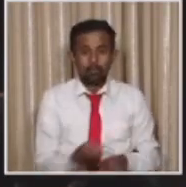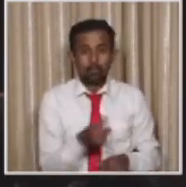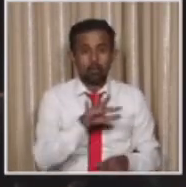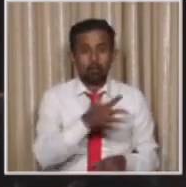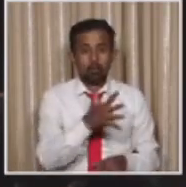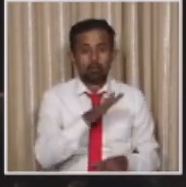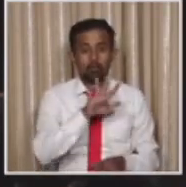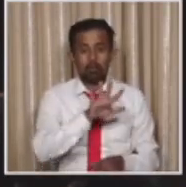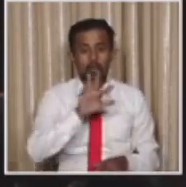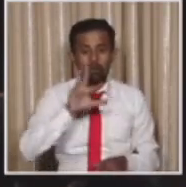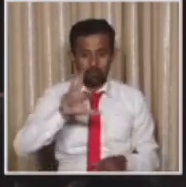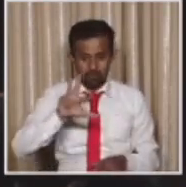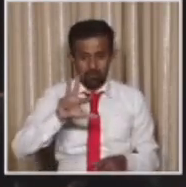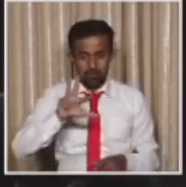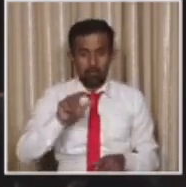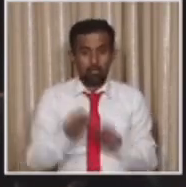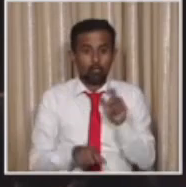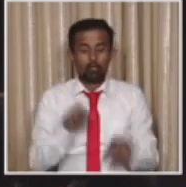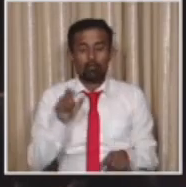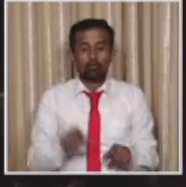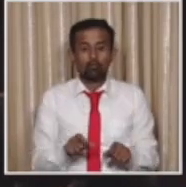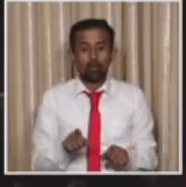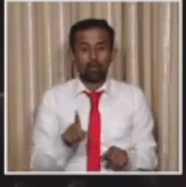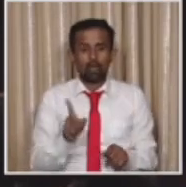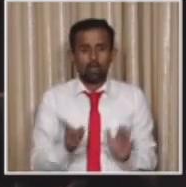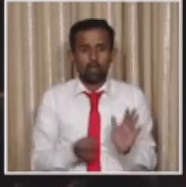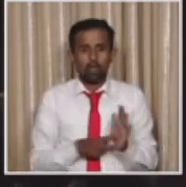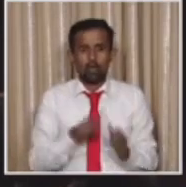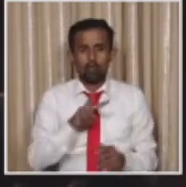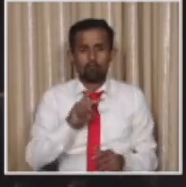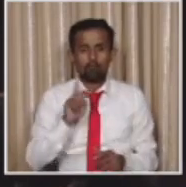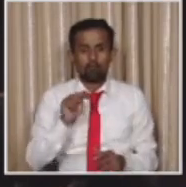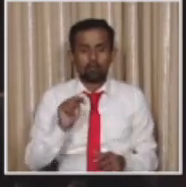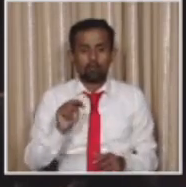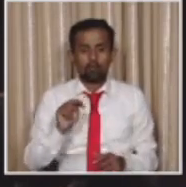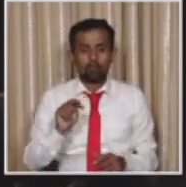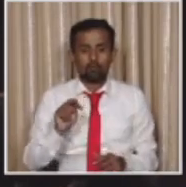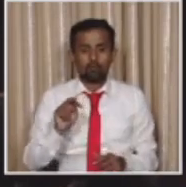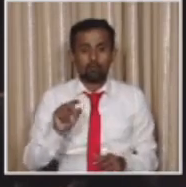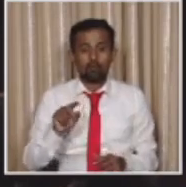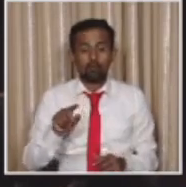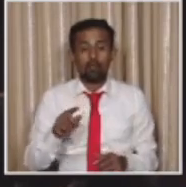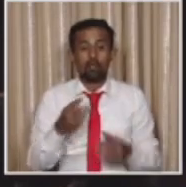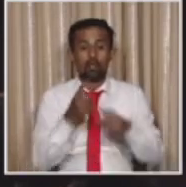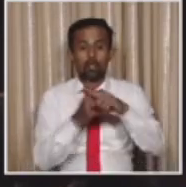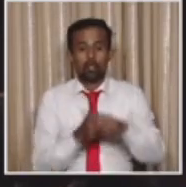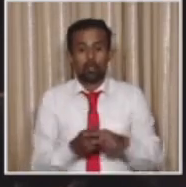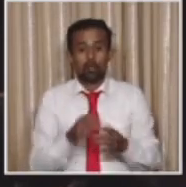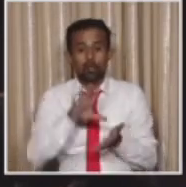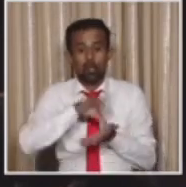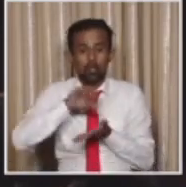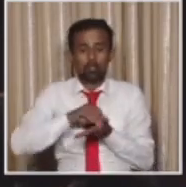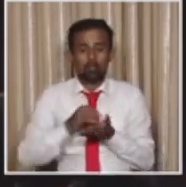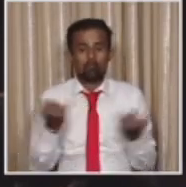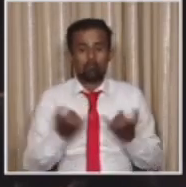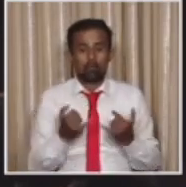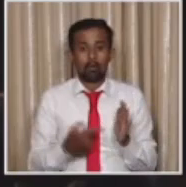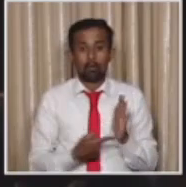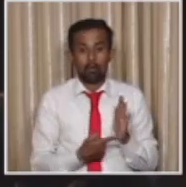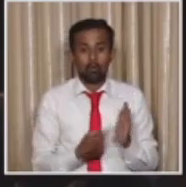559ක් කරා. මිනිස් දින ගන්න 120,907ක් එකතු කරපු අපද්‍රව්‍ය ප්‍රමාණය මෙට්‍රික්